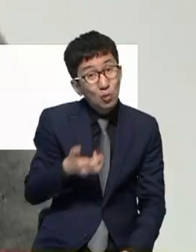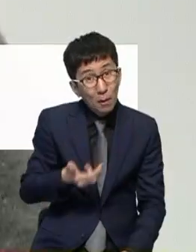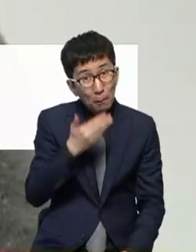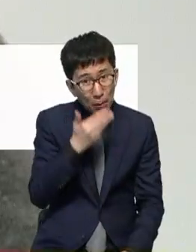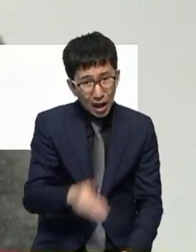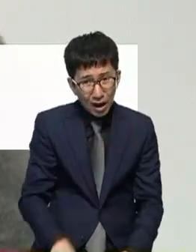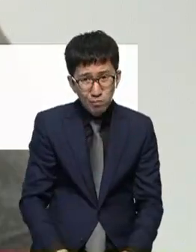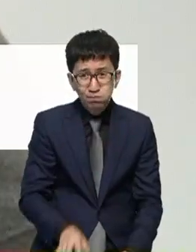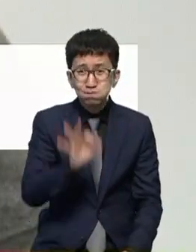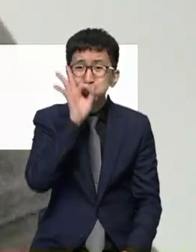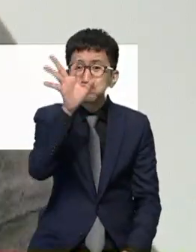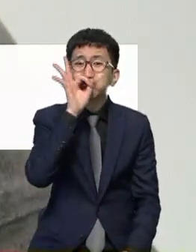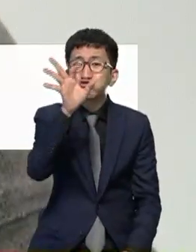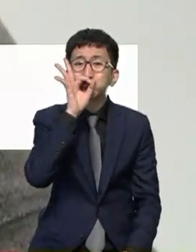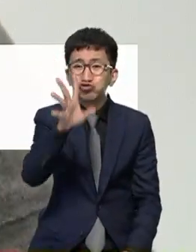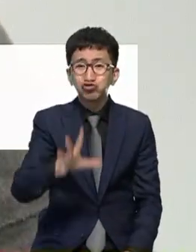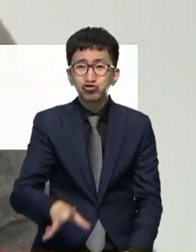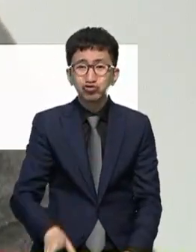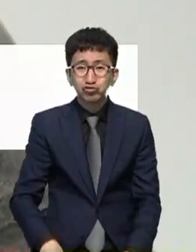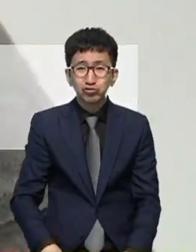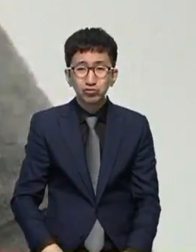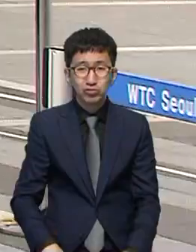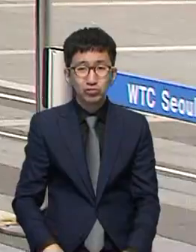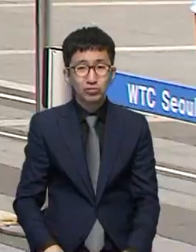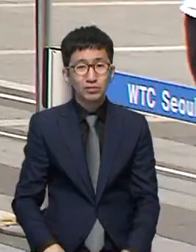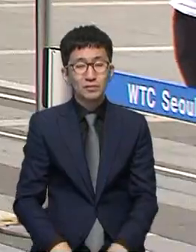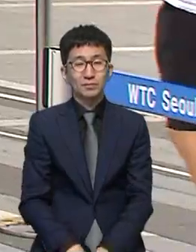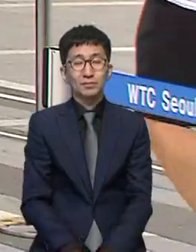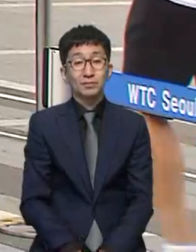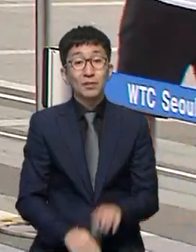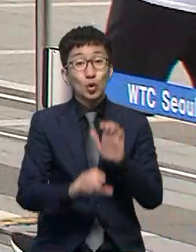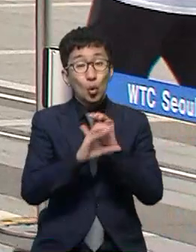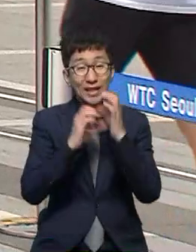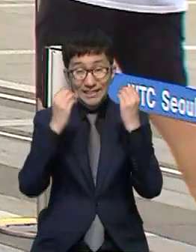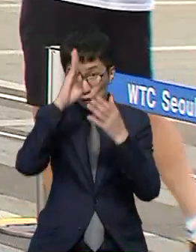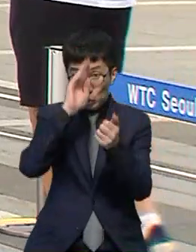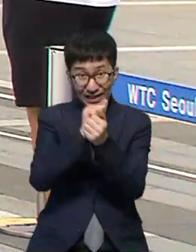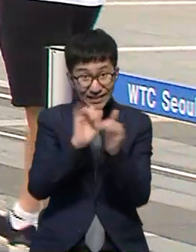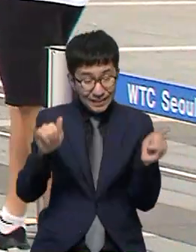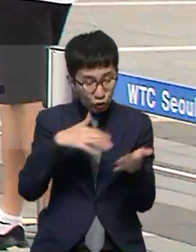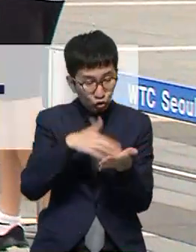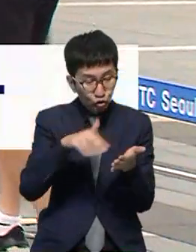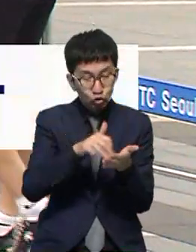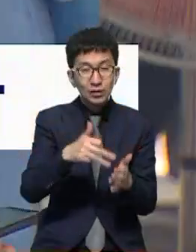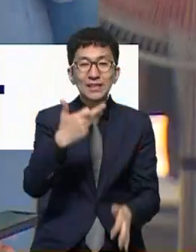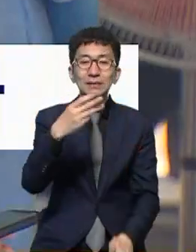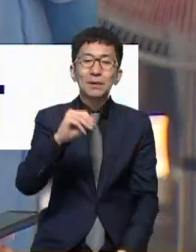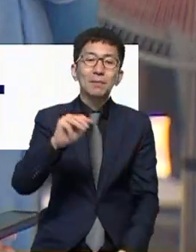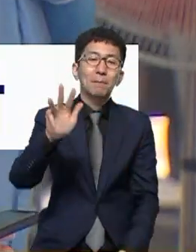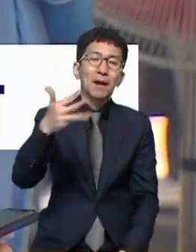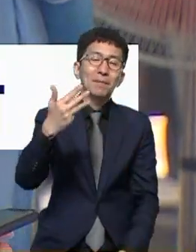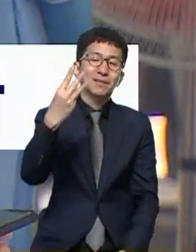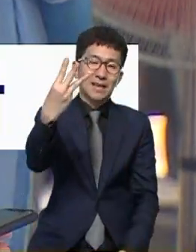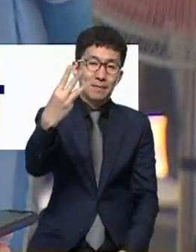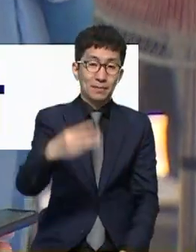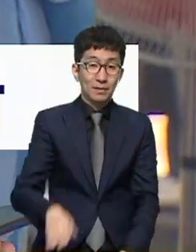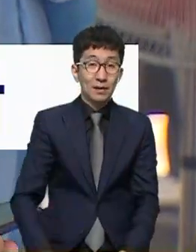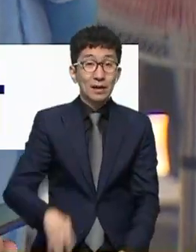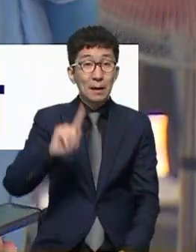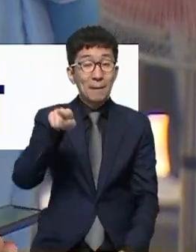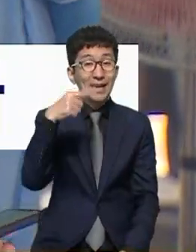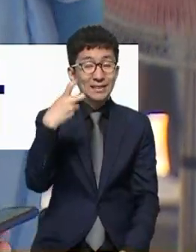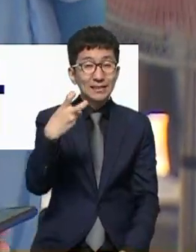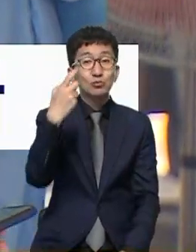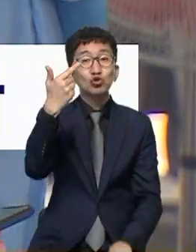자체가 이건 말이 안 되는 거잖아요. 코로나 신규 확진자는 18만 803명으로 126일 만에